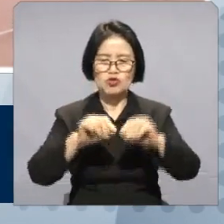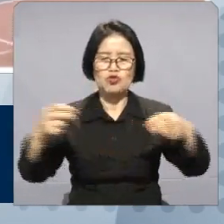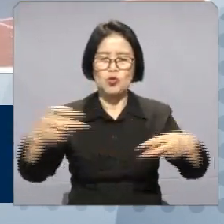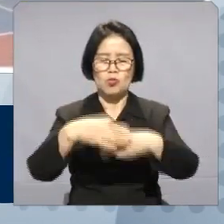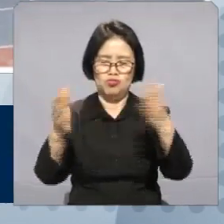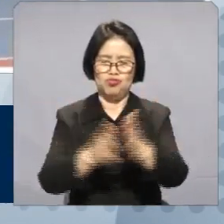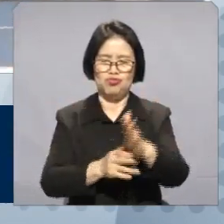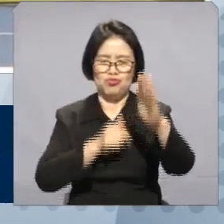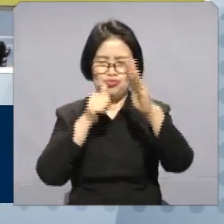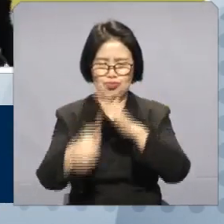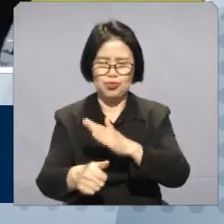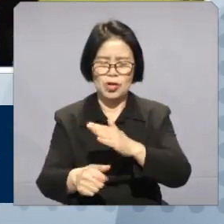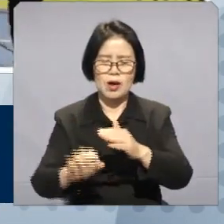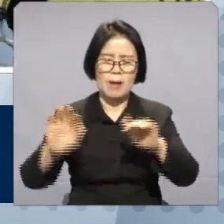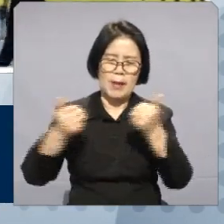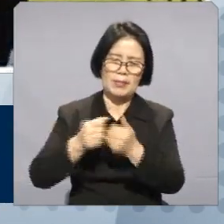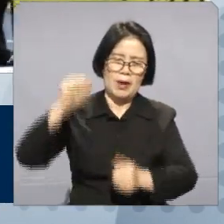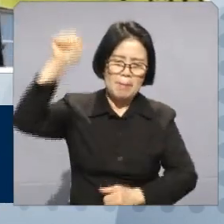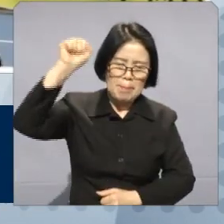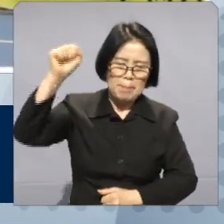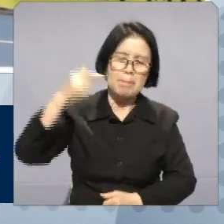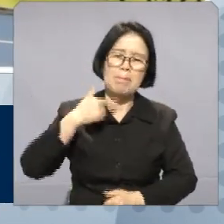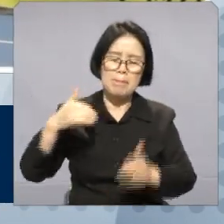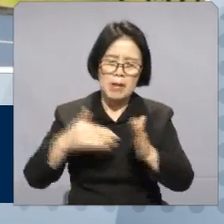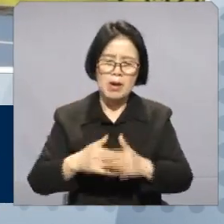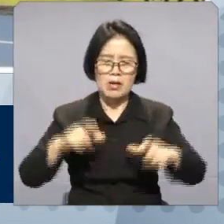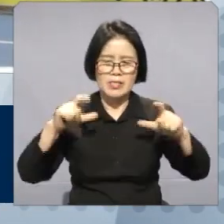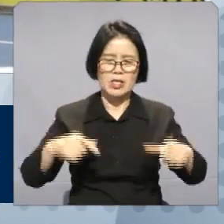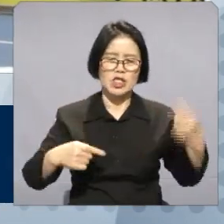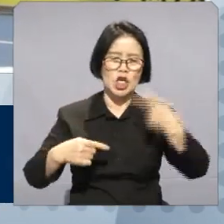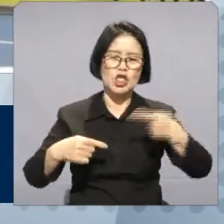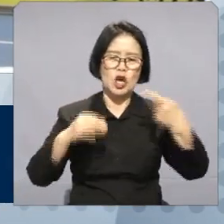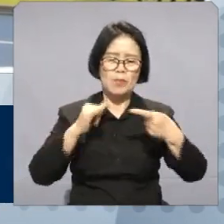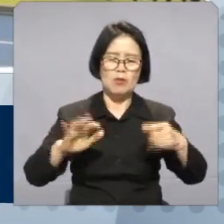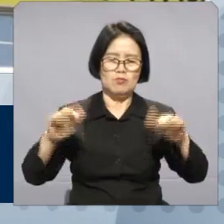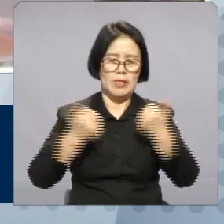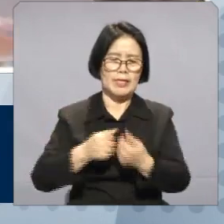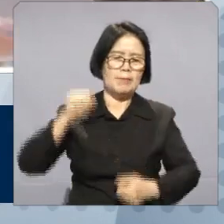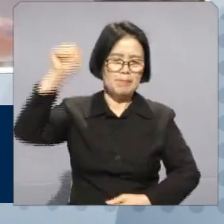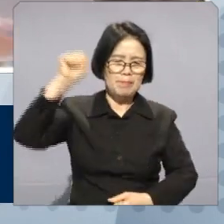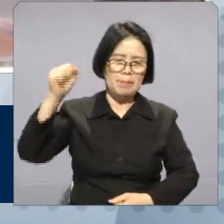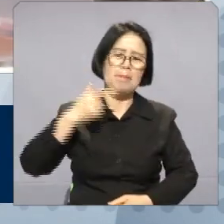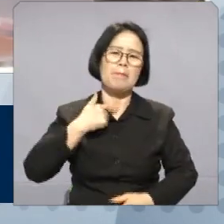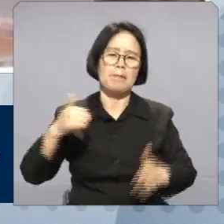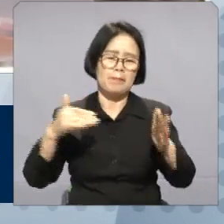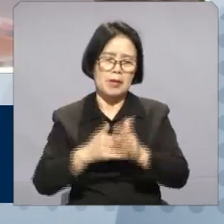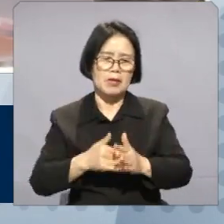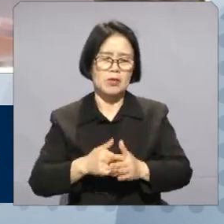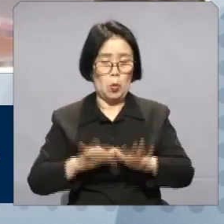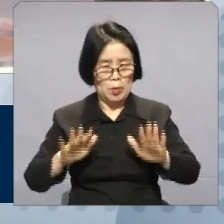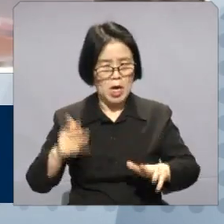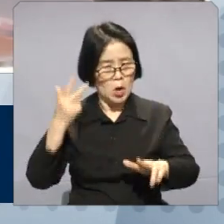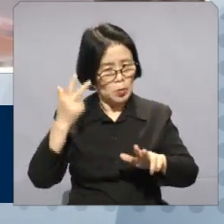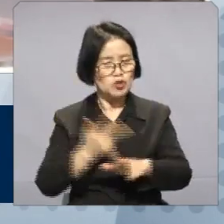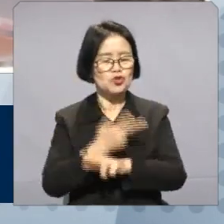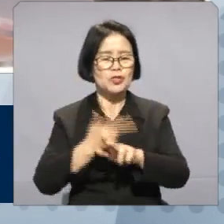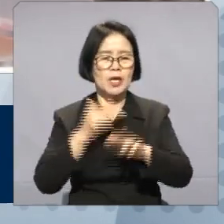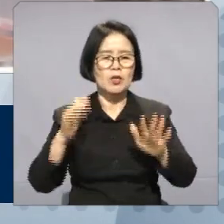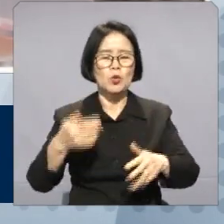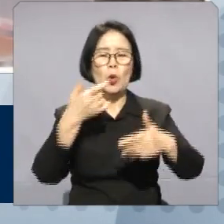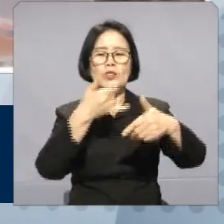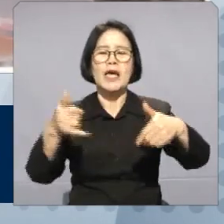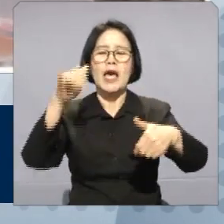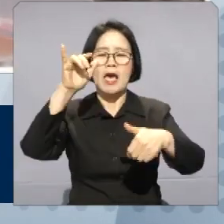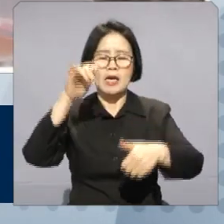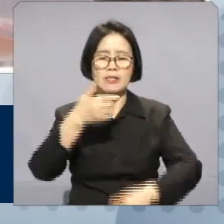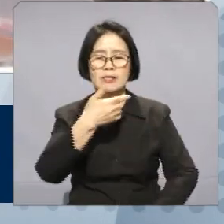찾아가서 반드시위됐고 지역에서 한 천엽이 모여서 반대 집회를 했습니다 아마 금주의 다시 한번 세종시로